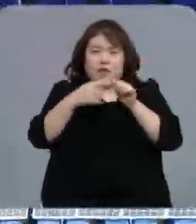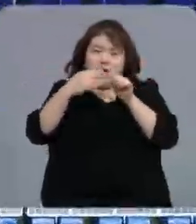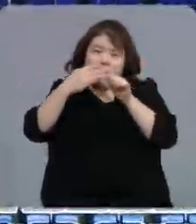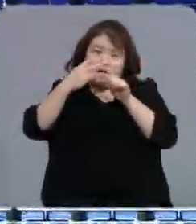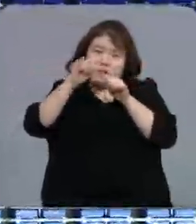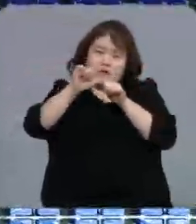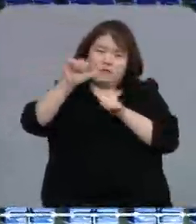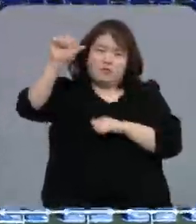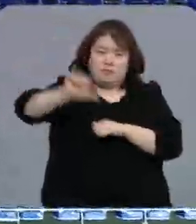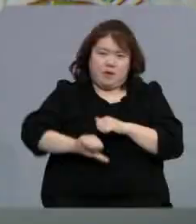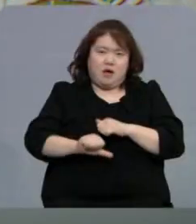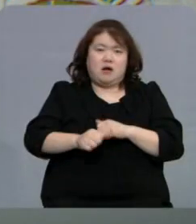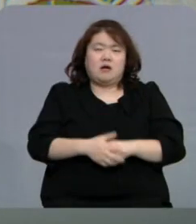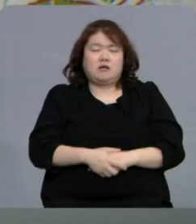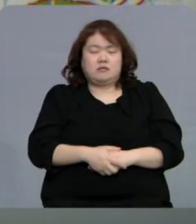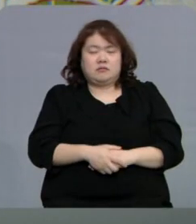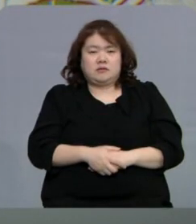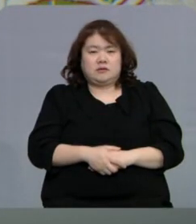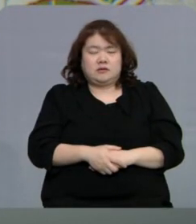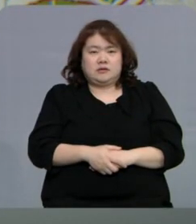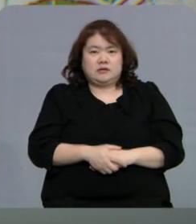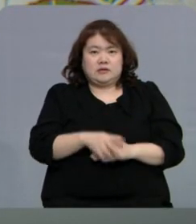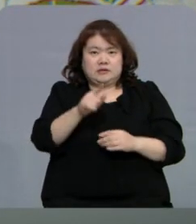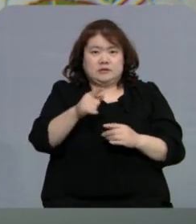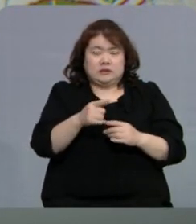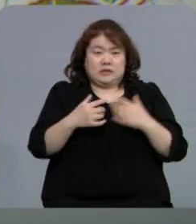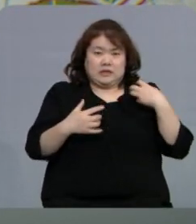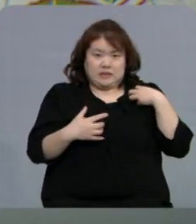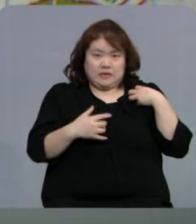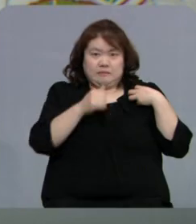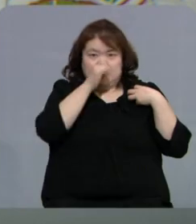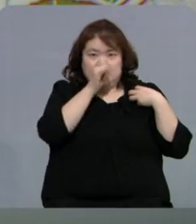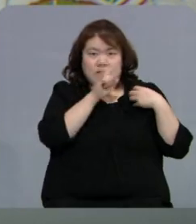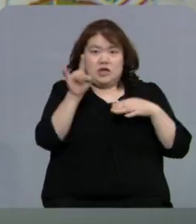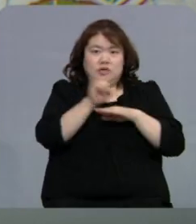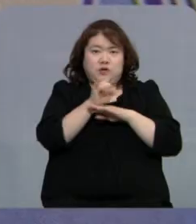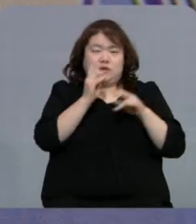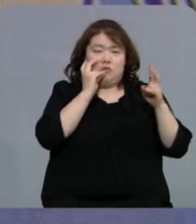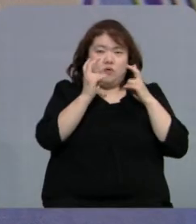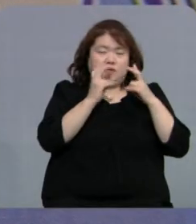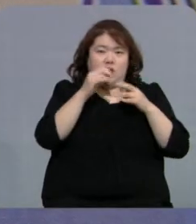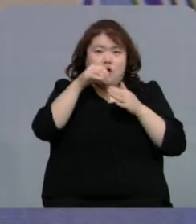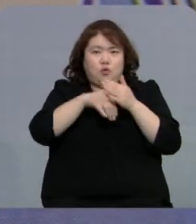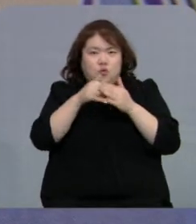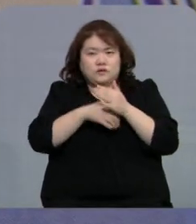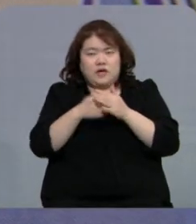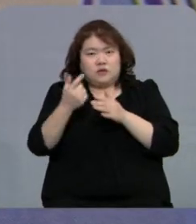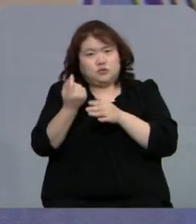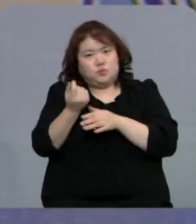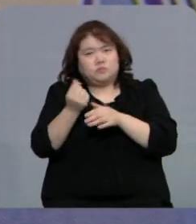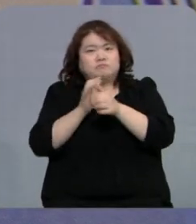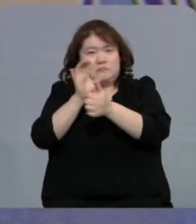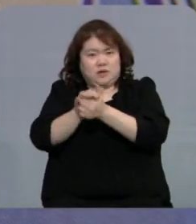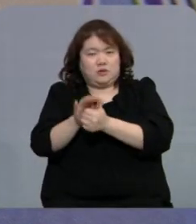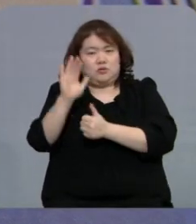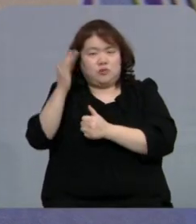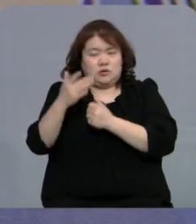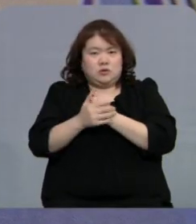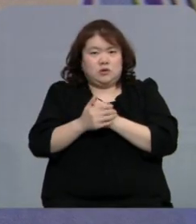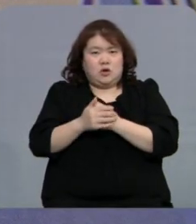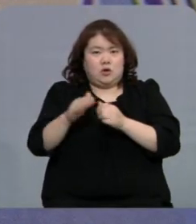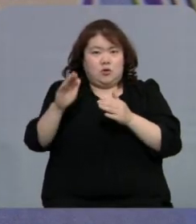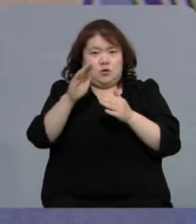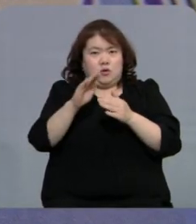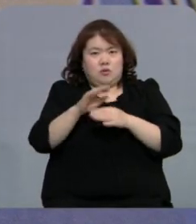유찰됐기 때문입니다. 발주처의 지분을 가지고 있는 현대글로벌의 공사의 일부를 맡겨야 하는 등 불공정